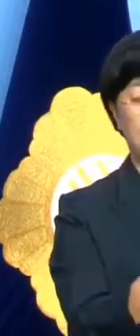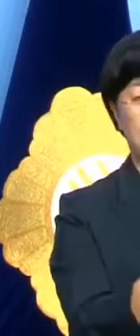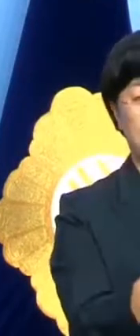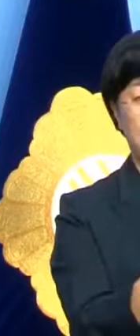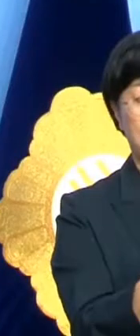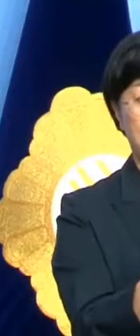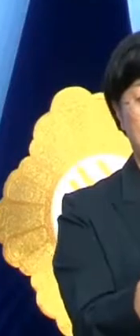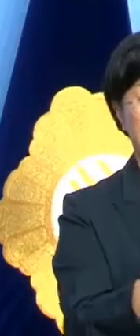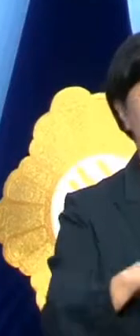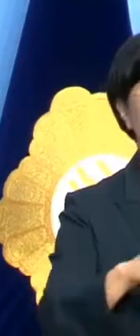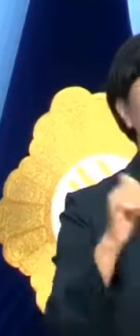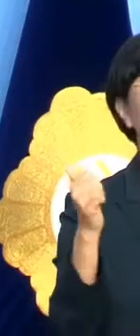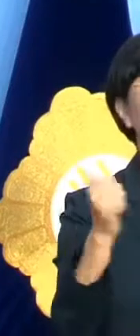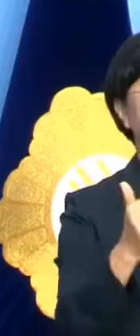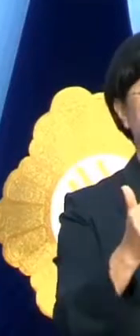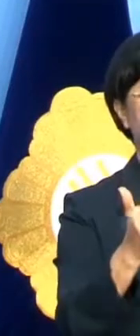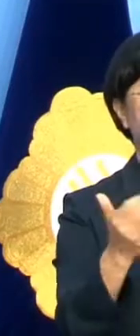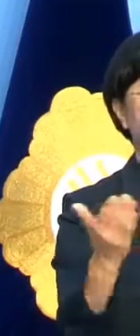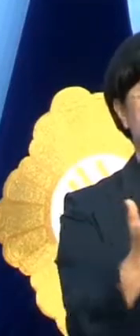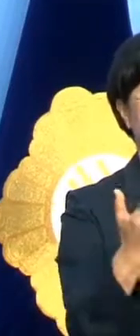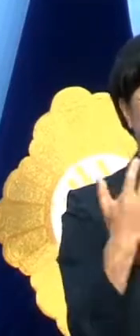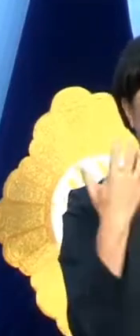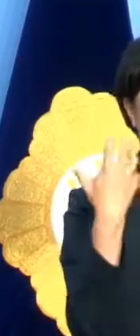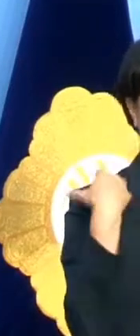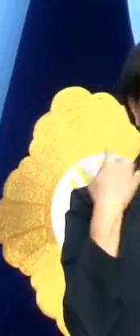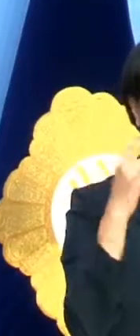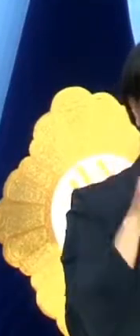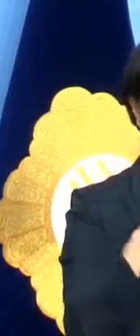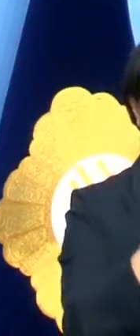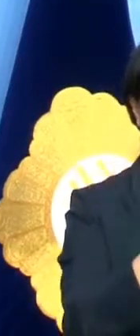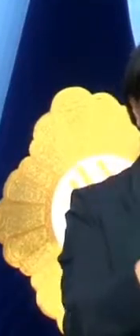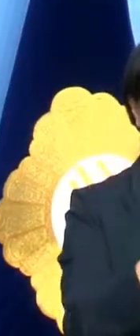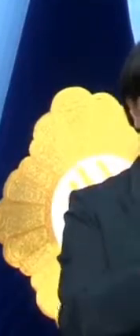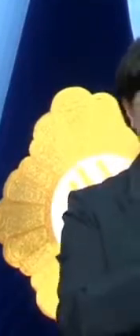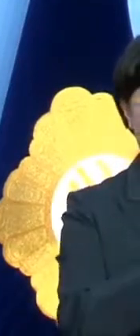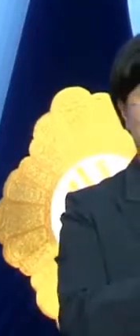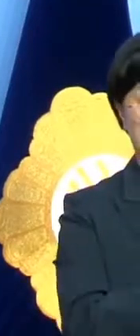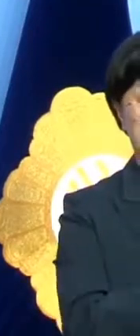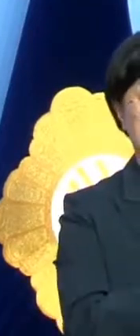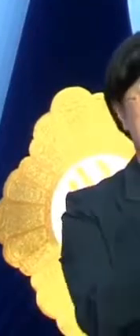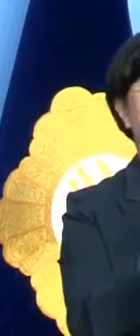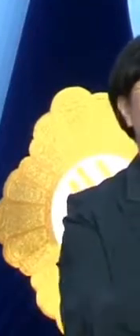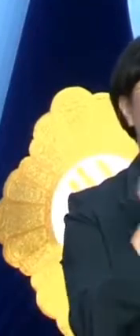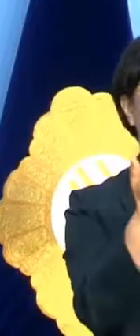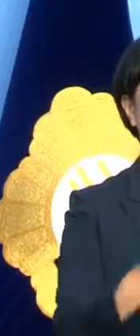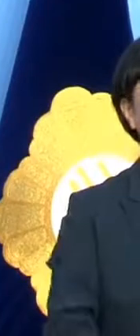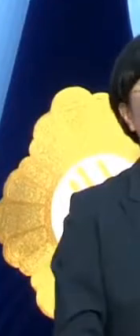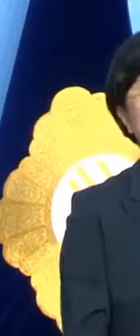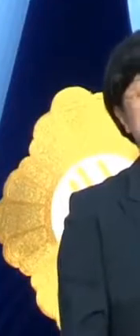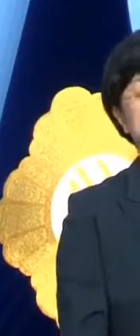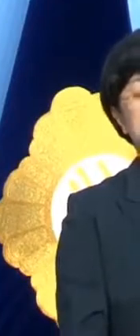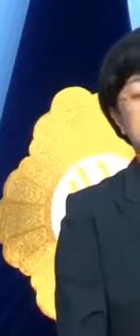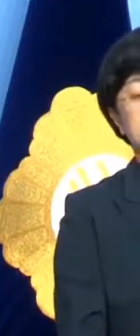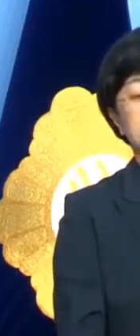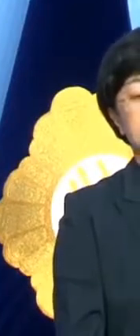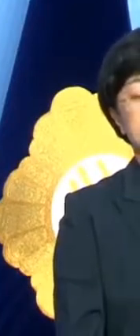또 우리 국회가 해야 될 일들을 음 적수를 해서 말씀을 드리도록 하겠습니다